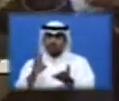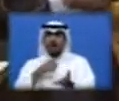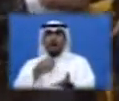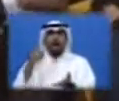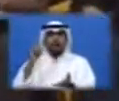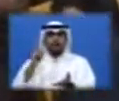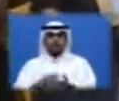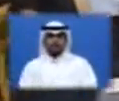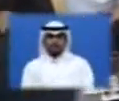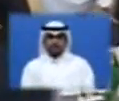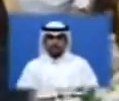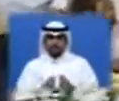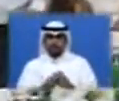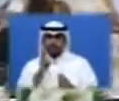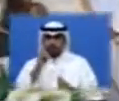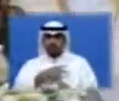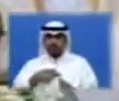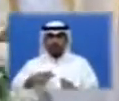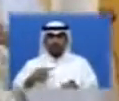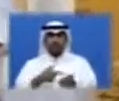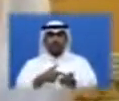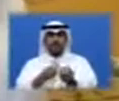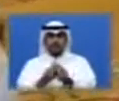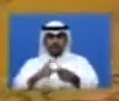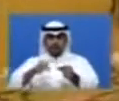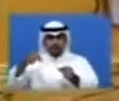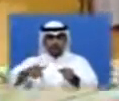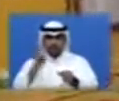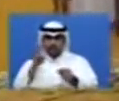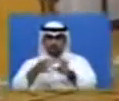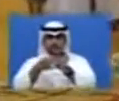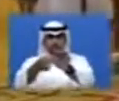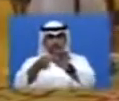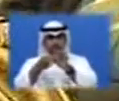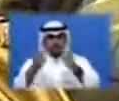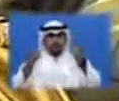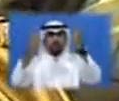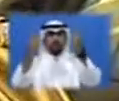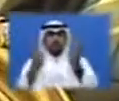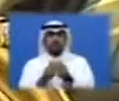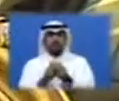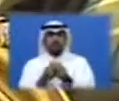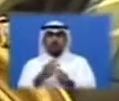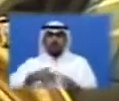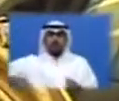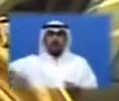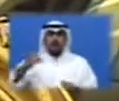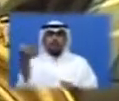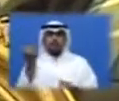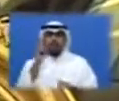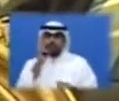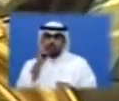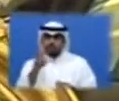هذا التعاون الواضح لوزارة الصحة الكويتية مع نظيراتها في دول مجلس التعاون الخليجي ما هو إلا محاولات لاستكمال